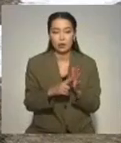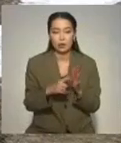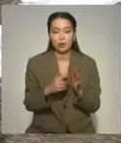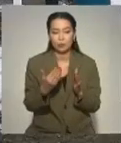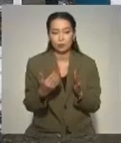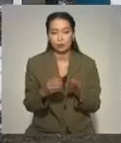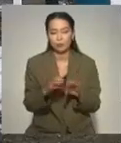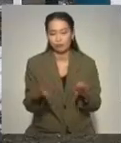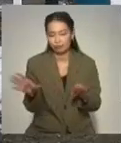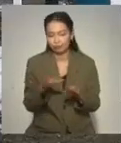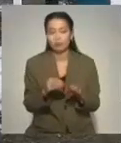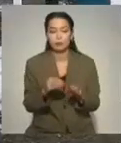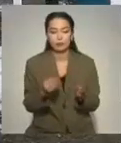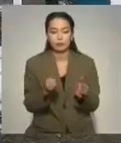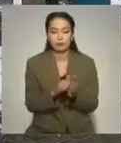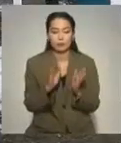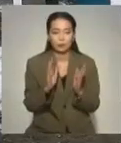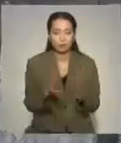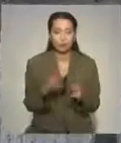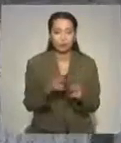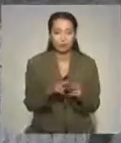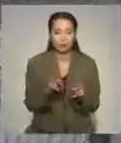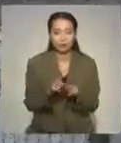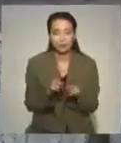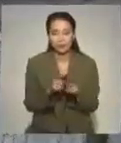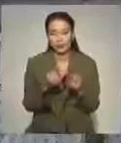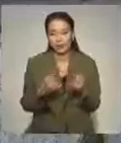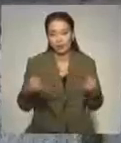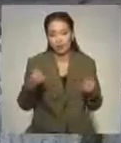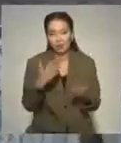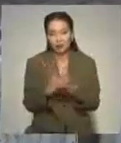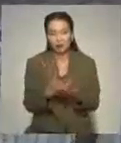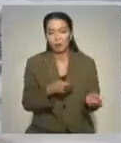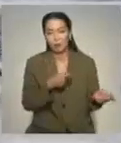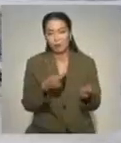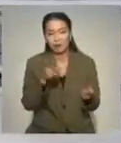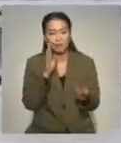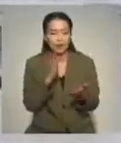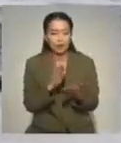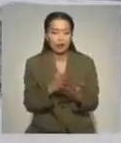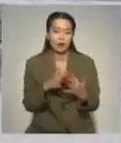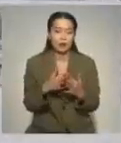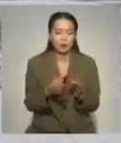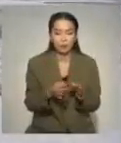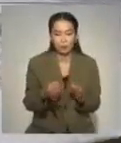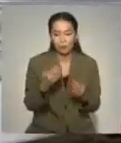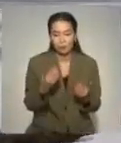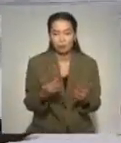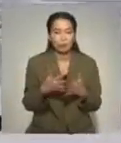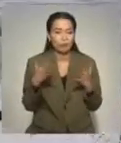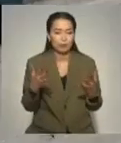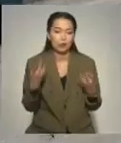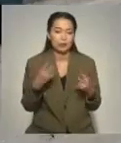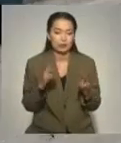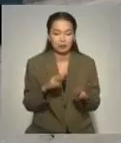мы всех подключим. У каждого дома в селе стоят вот такие емкости, куда сливают привозную воду. Ее в населенный пункт из озера привозит бочками